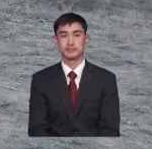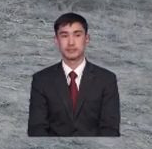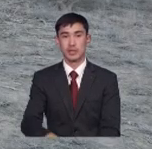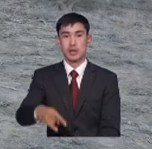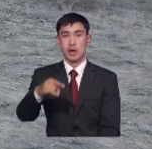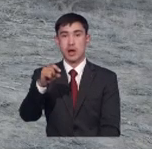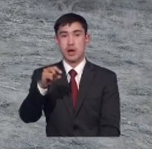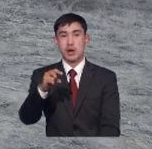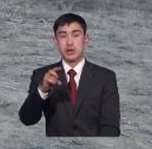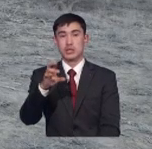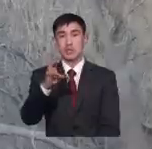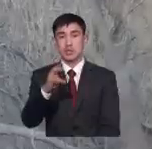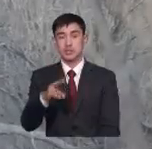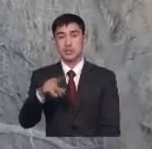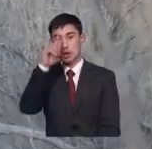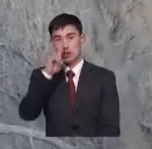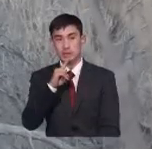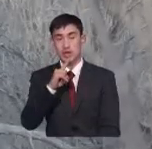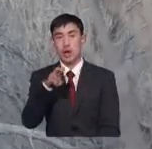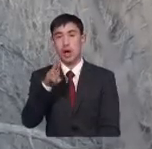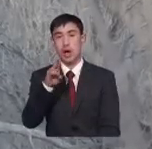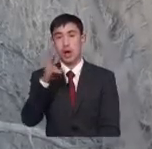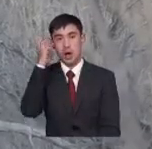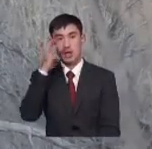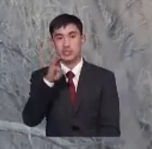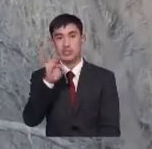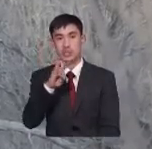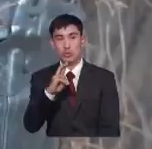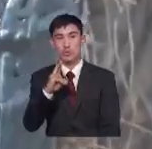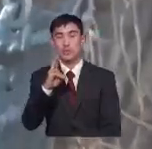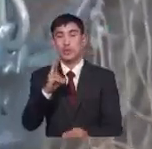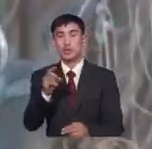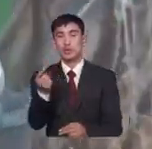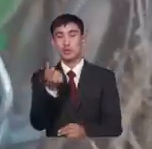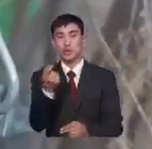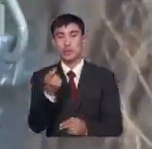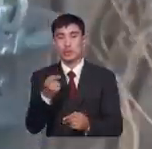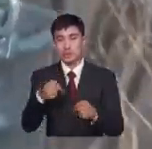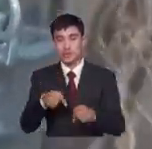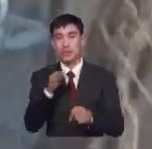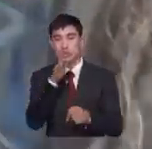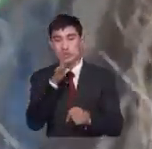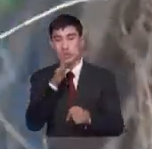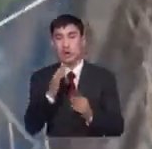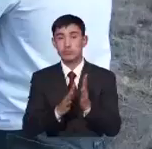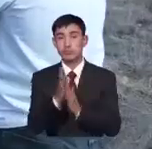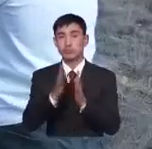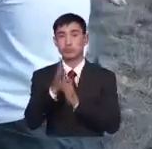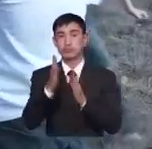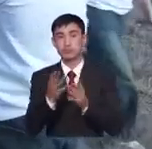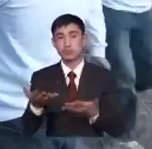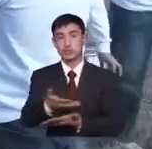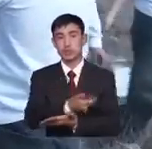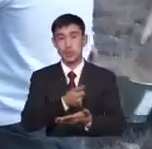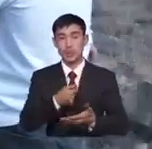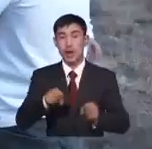Қазан айының соңы қара сексеуіл тұқымы пісіп сабақтан үзілер шағы. Мамандардың айтуынша дәл осы кез айтулы өсімдіктің ұрығын